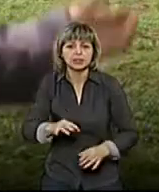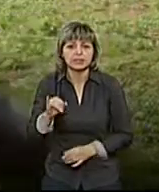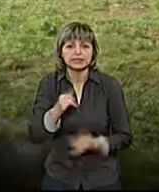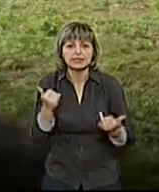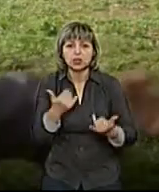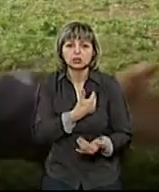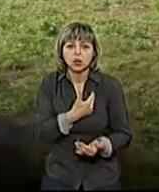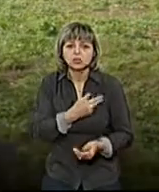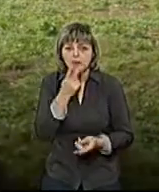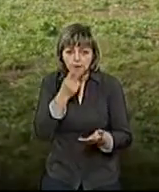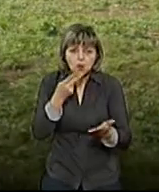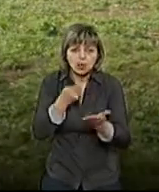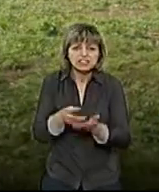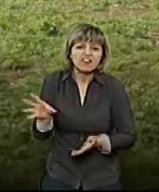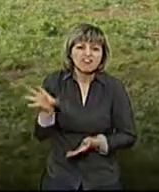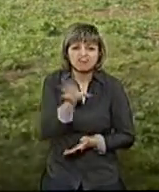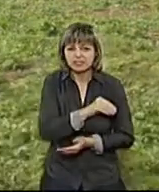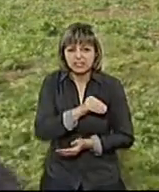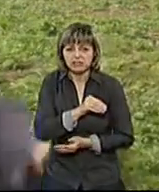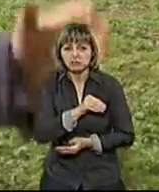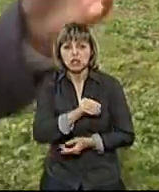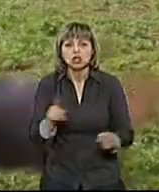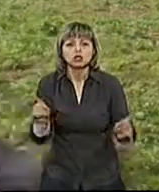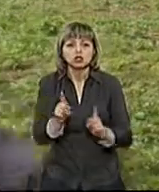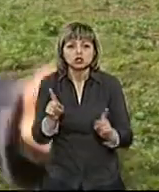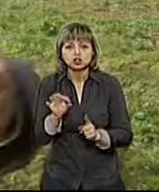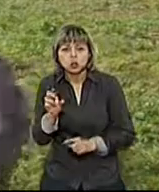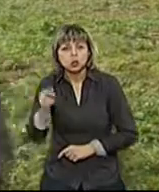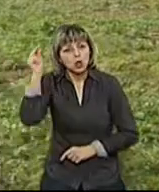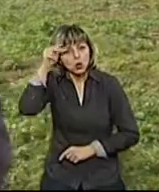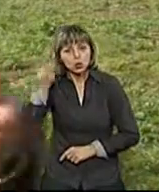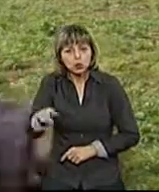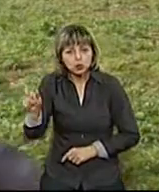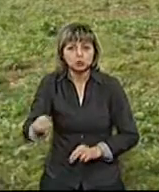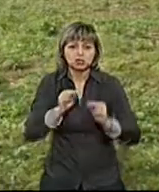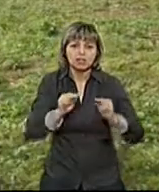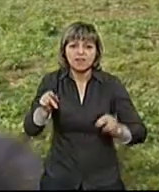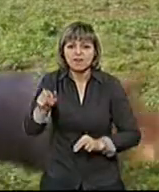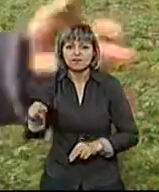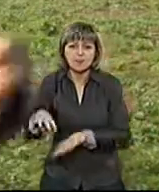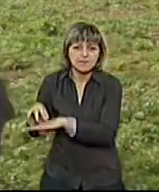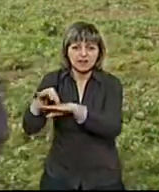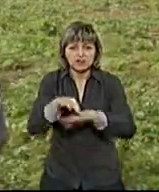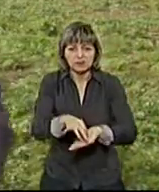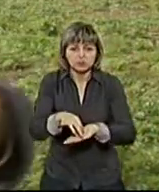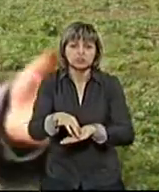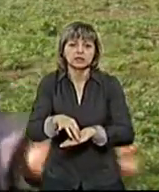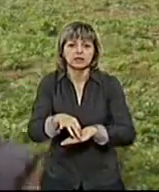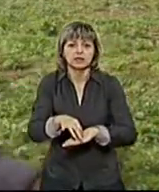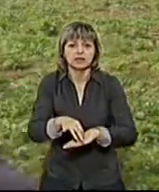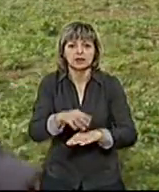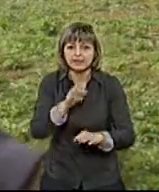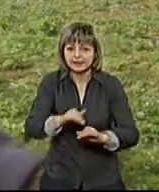ми хочемо показати всі приклад свій, щоб і учнів, щоб вчителі привозили сюди і учнів, і показували,